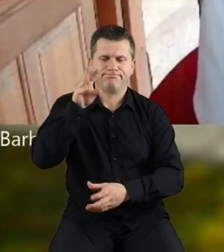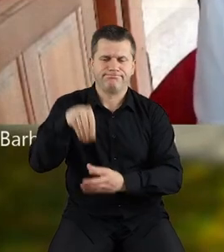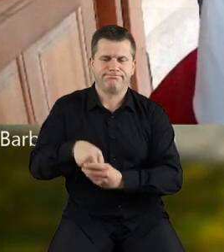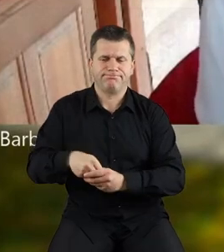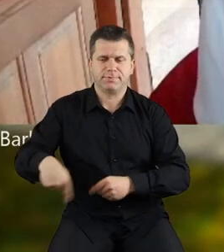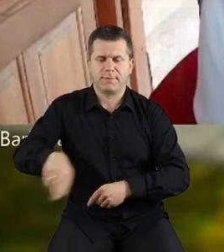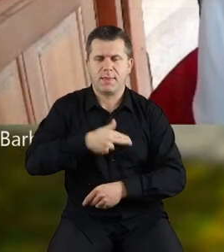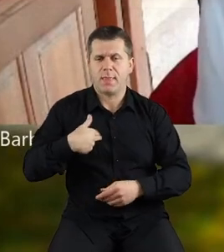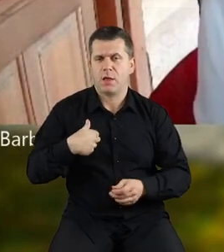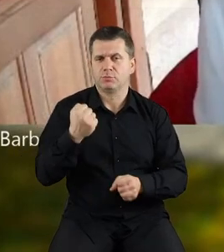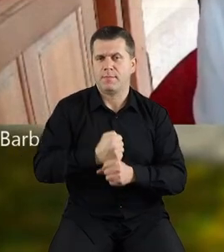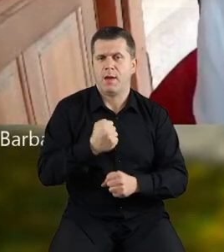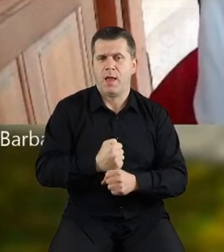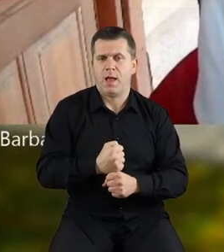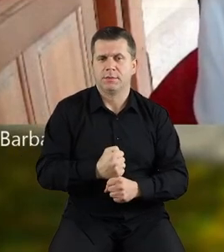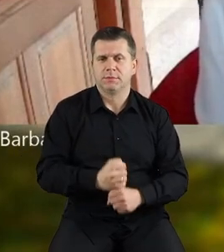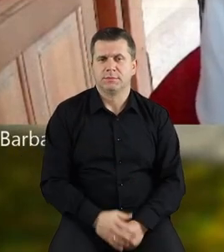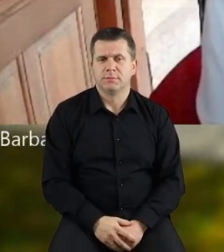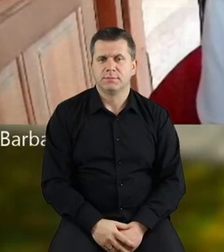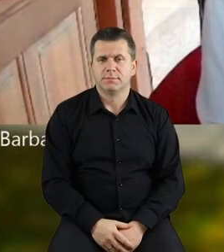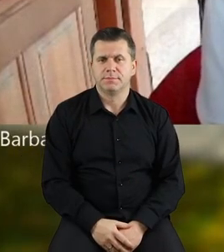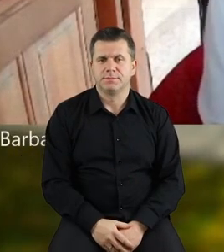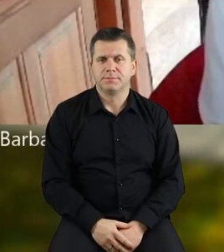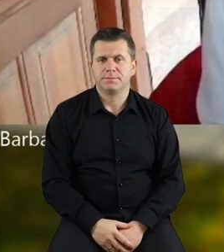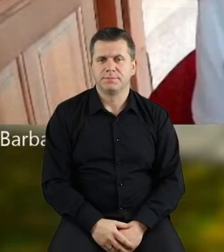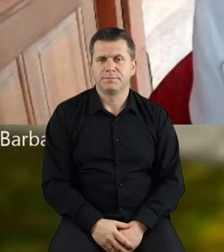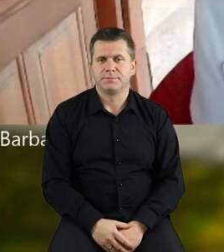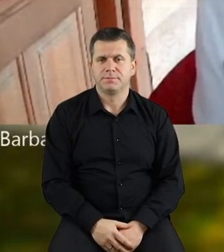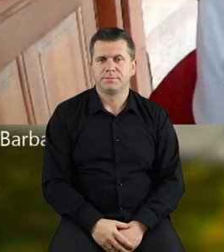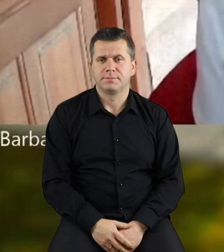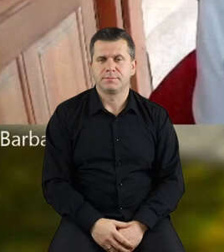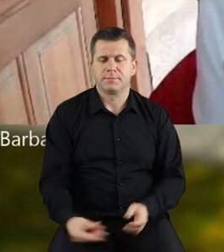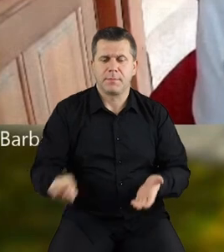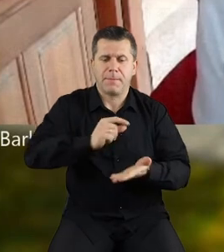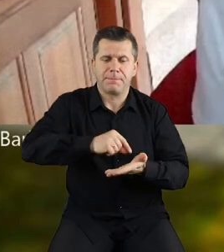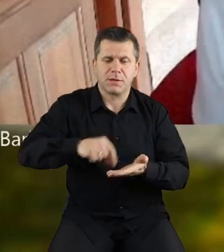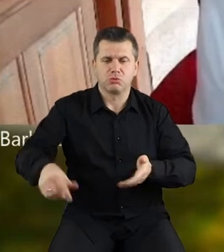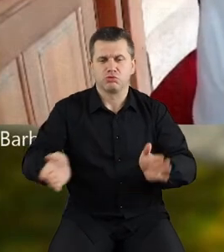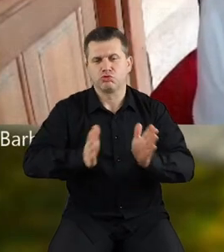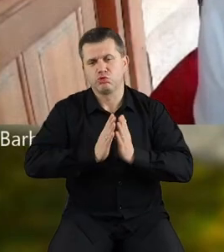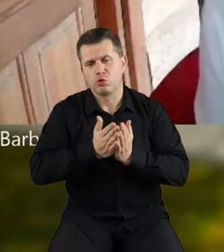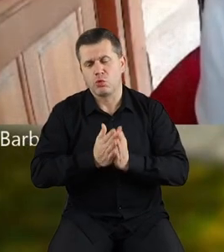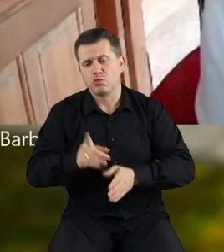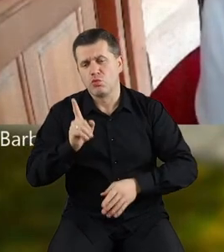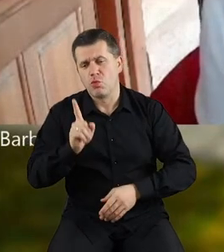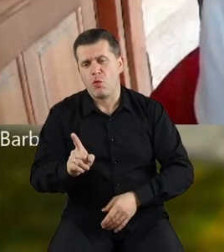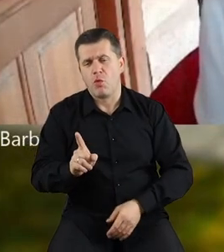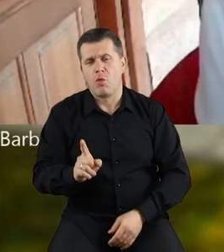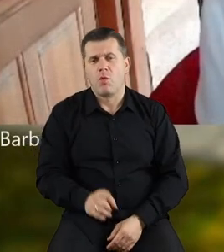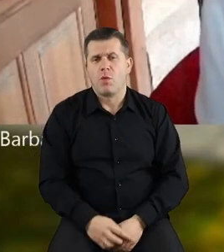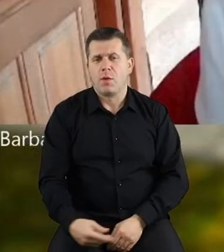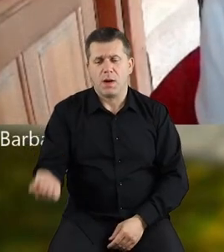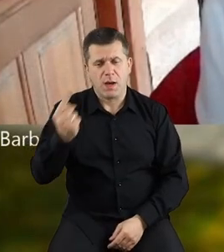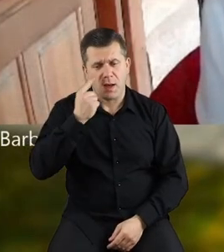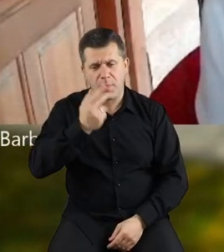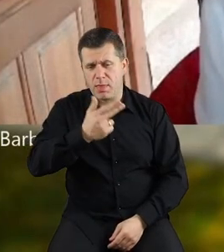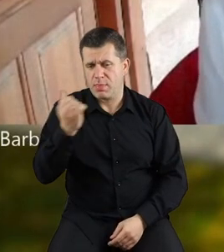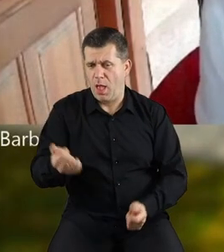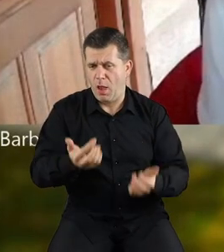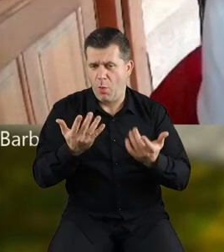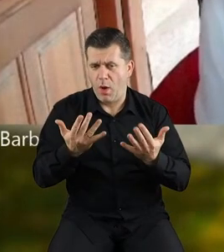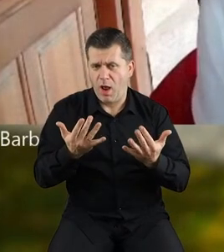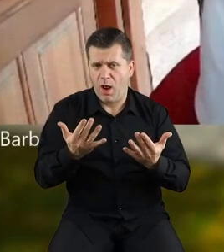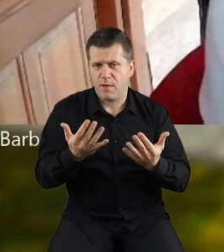znajdują ujście w naszej pracy. Jeśli chodzi o pisanie książek, to